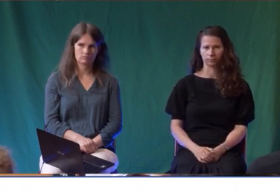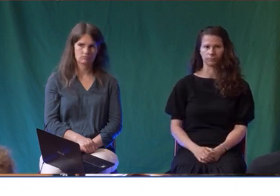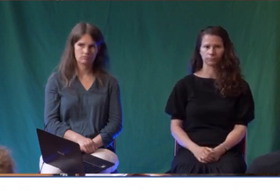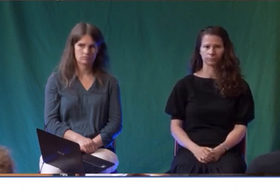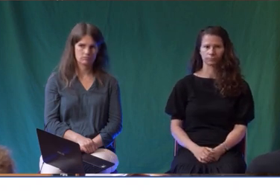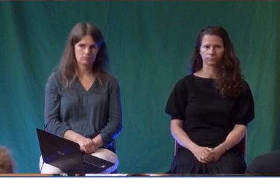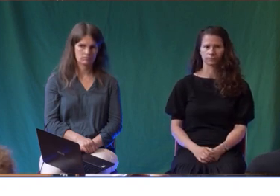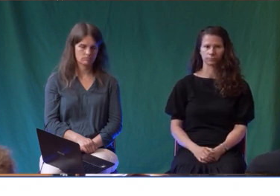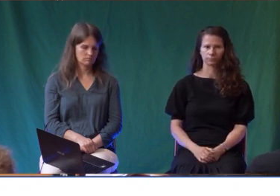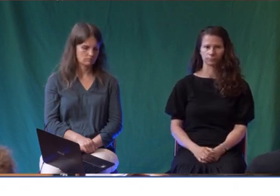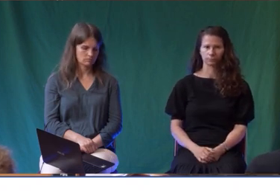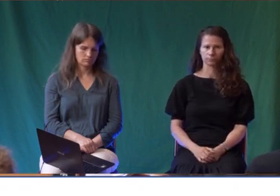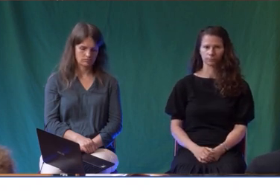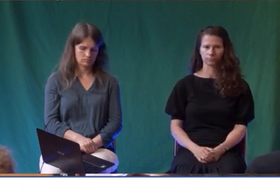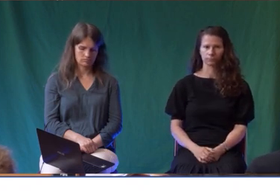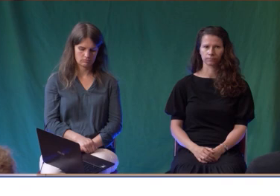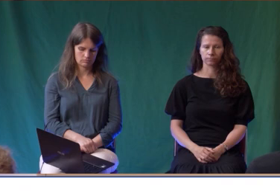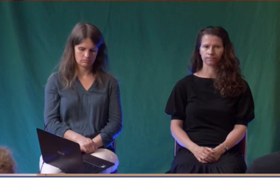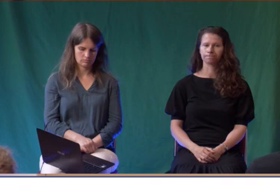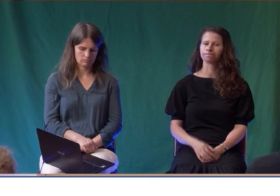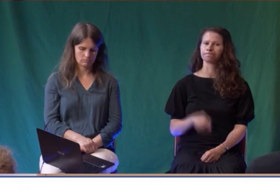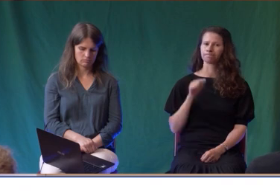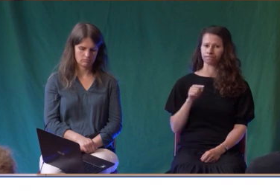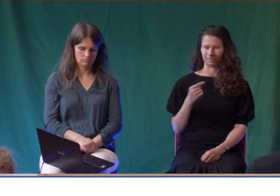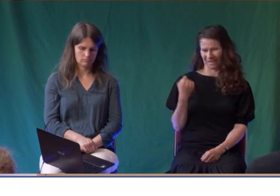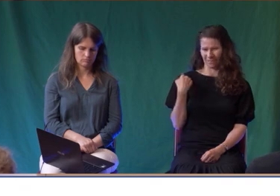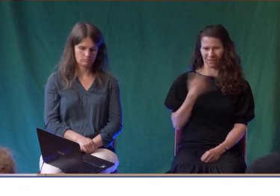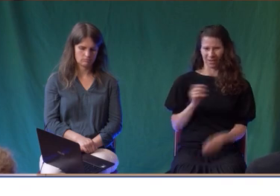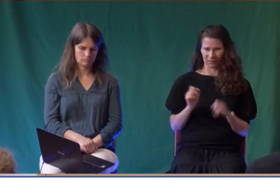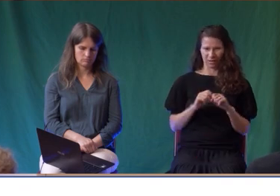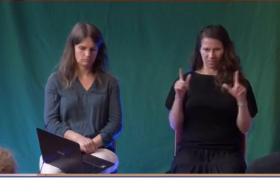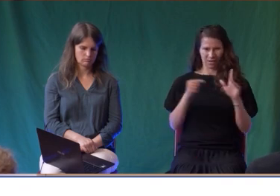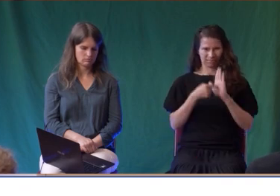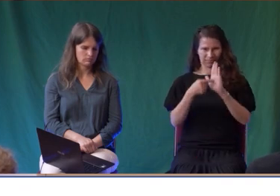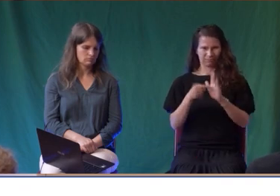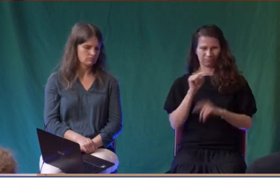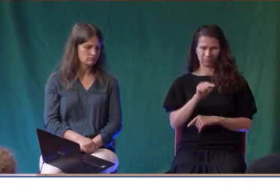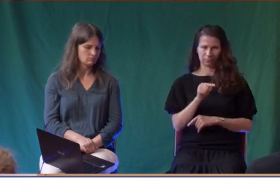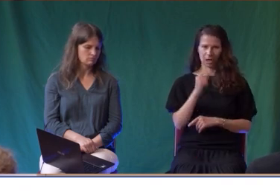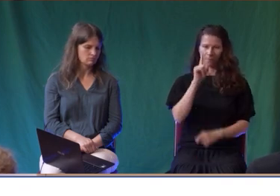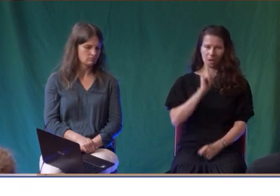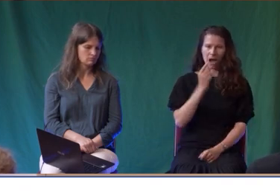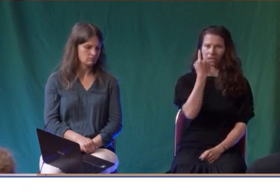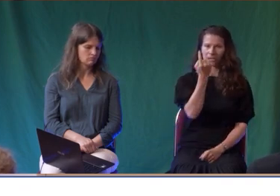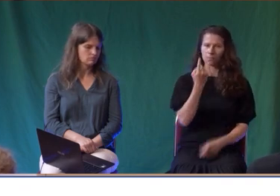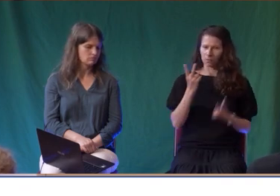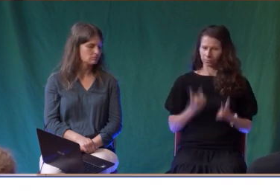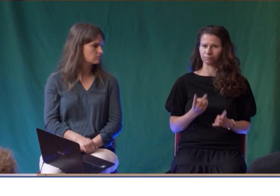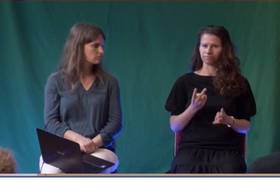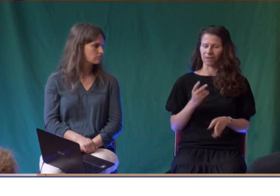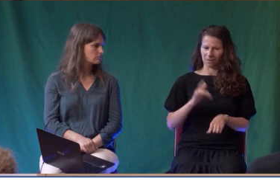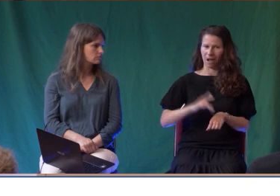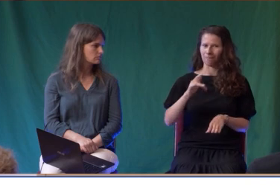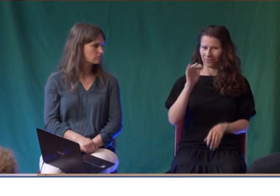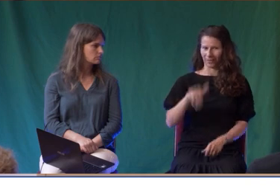ja dieses Beispiel mit dem Bild von der Mutter zeigt wie schwingungsfähig wie emotional die Mutter sein kann so ich möchte